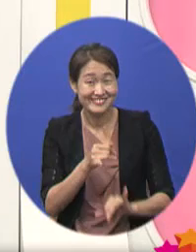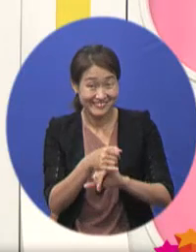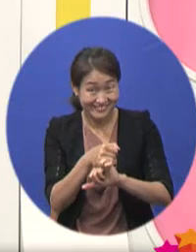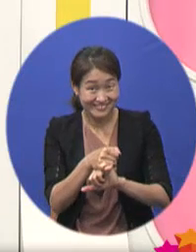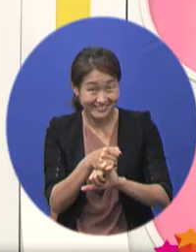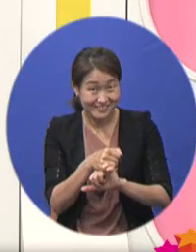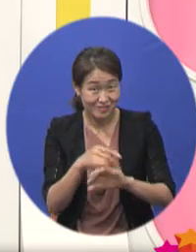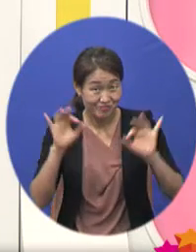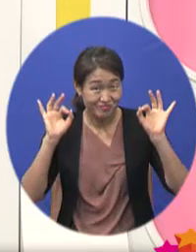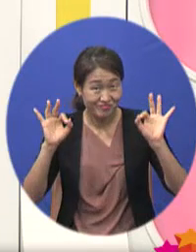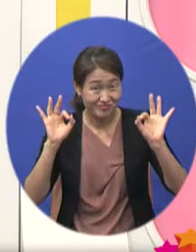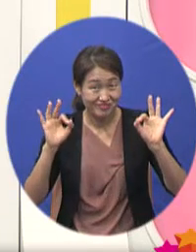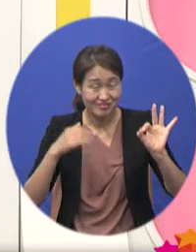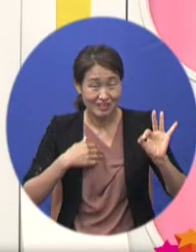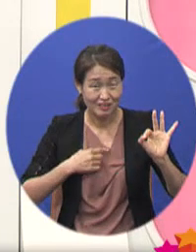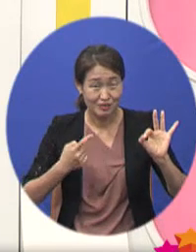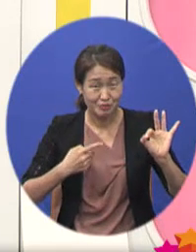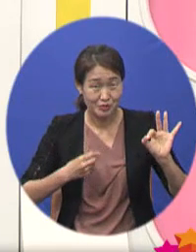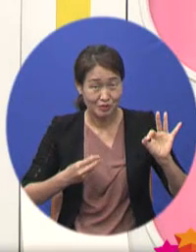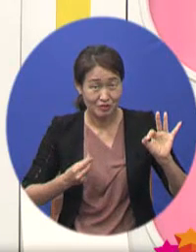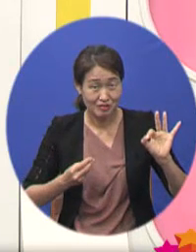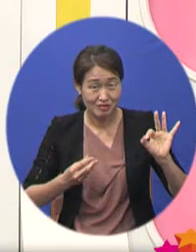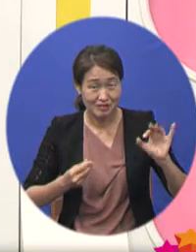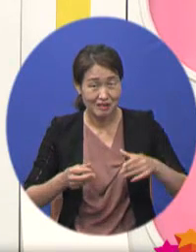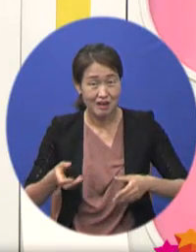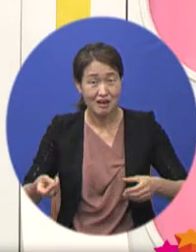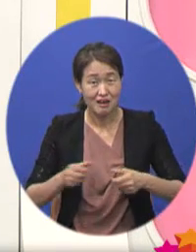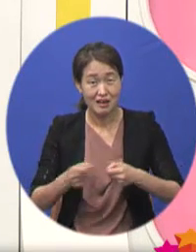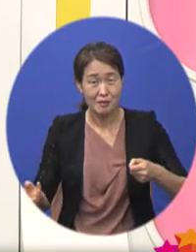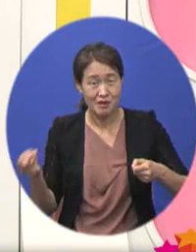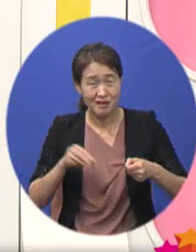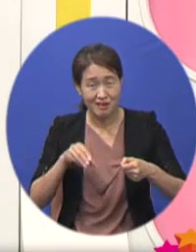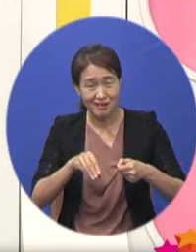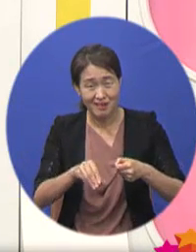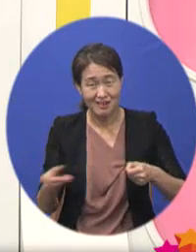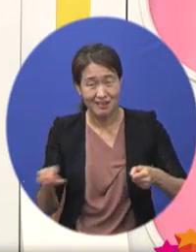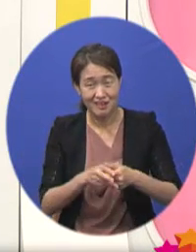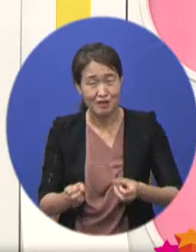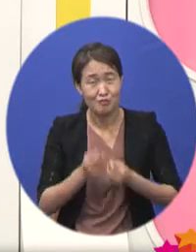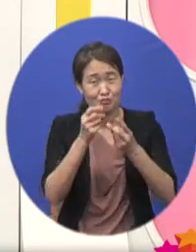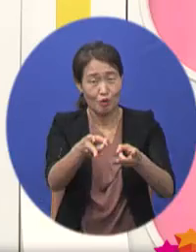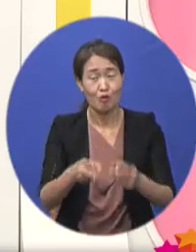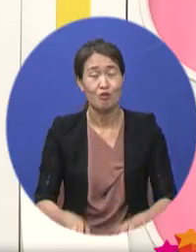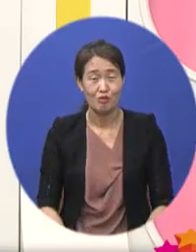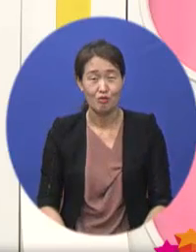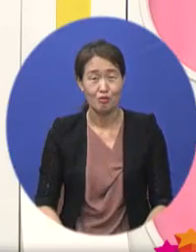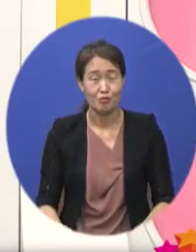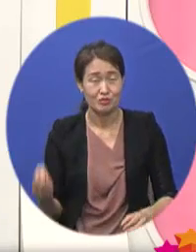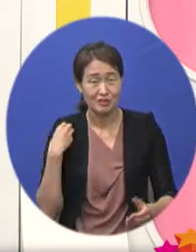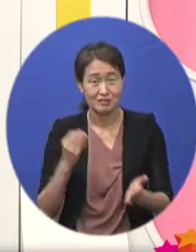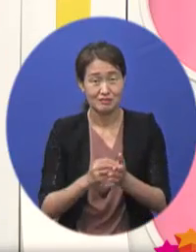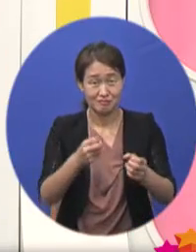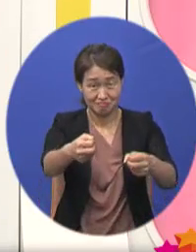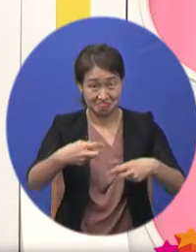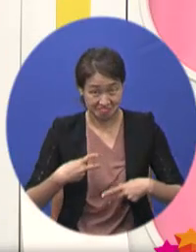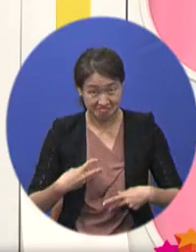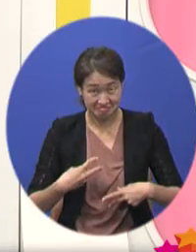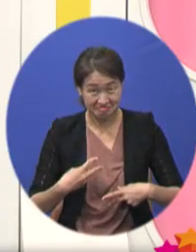네. 내가 1,000만 원 현금으로 가방에 넣어서 보내면 어떡할 것이요? 나는 그러지요. 여기 이쪽으로 네.